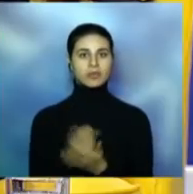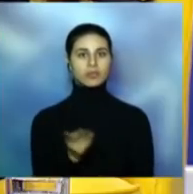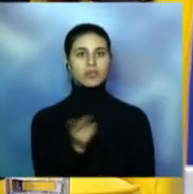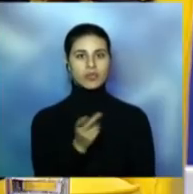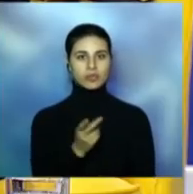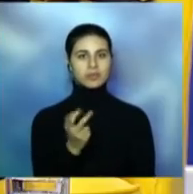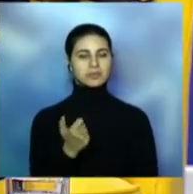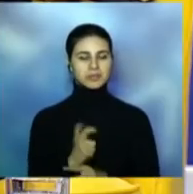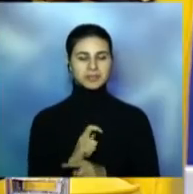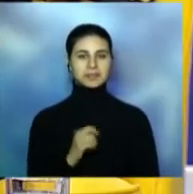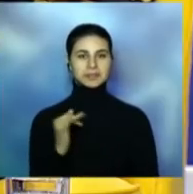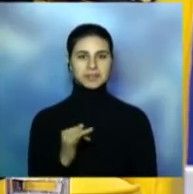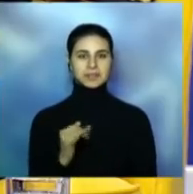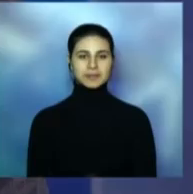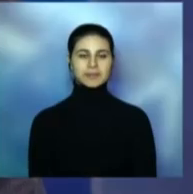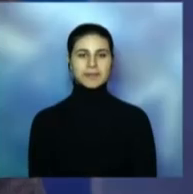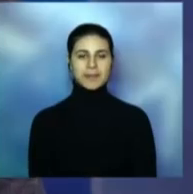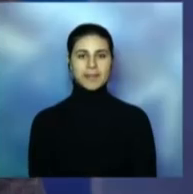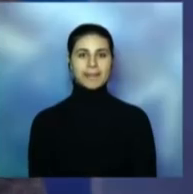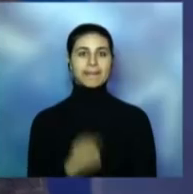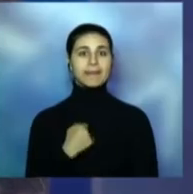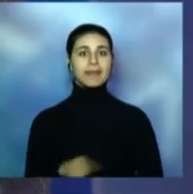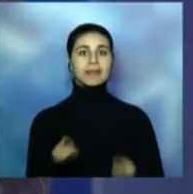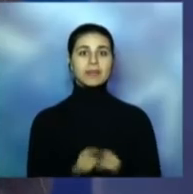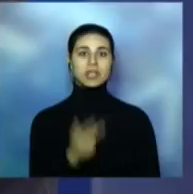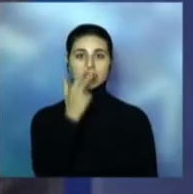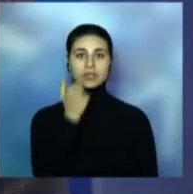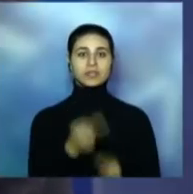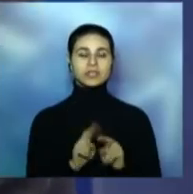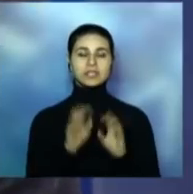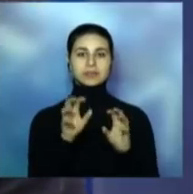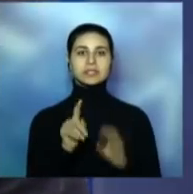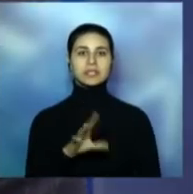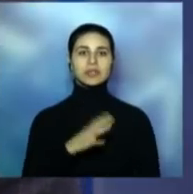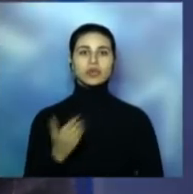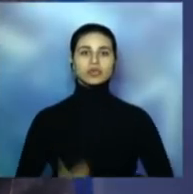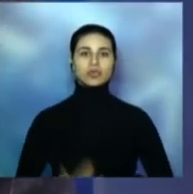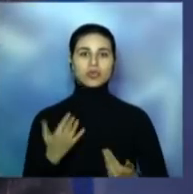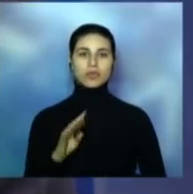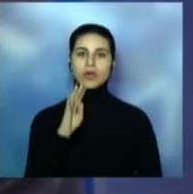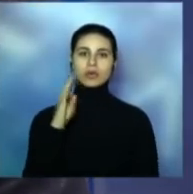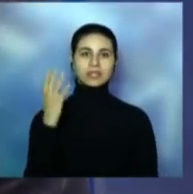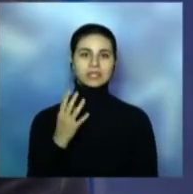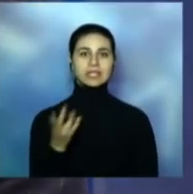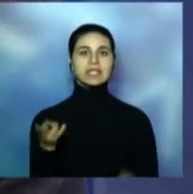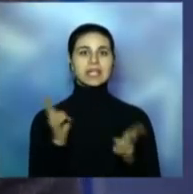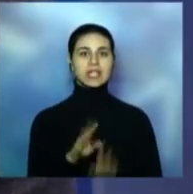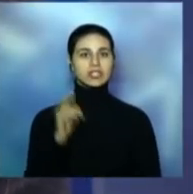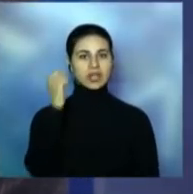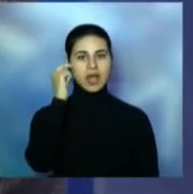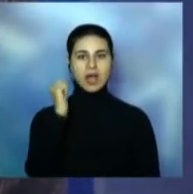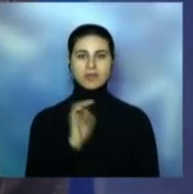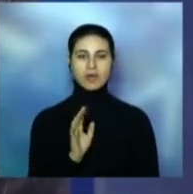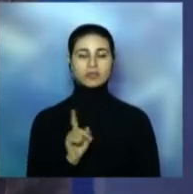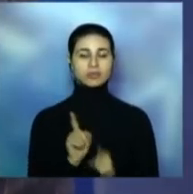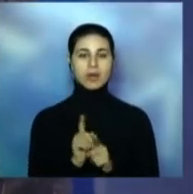სტუდიაში. მე იმდენად შევეჩვია იმ ცხოვრების წესს, რა ცხოვრებითაც ცხოვრობ უკვე 4 წელია, დანარჩენი წლები არც მახსოვს